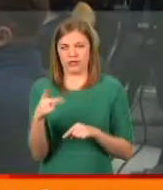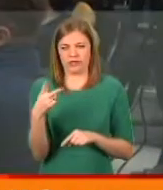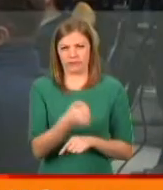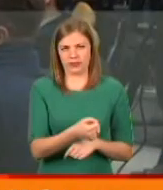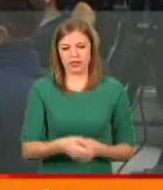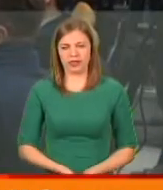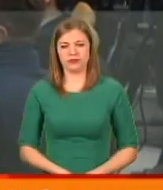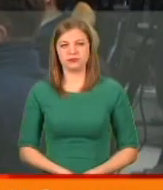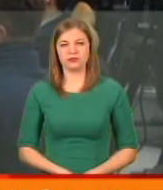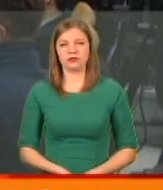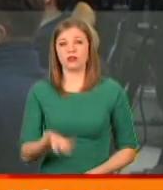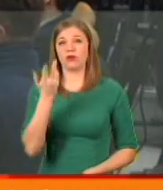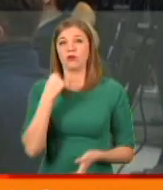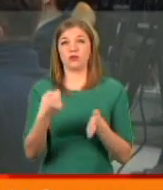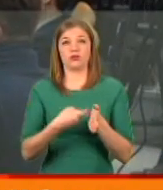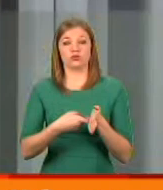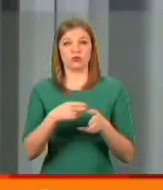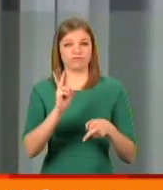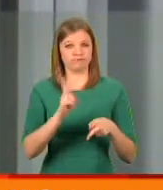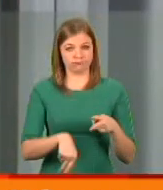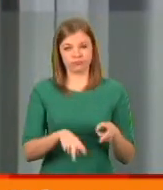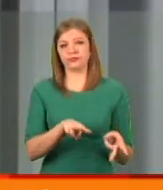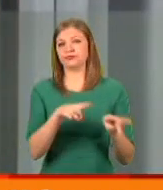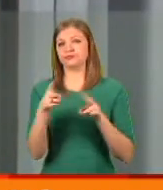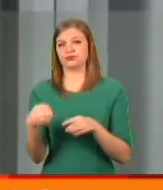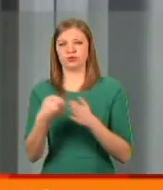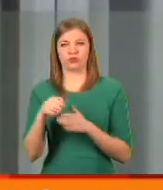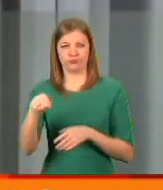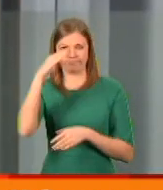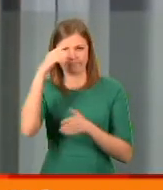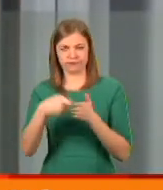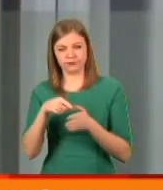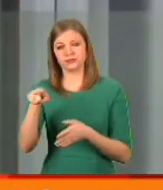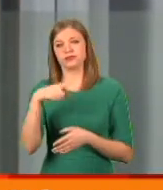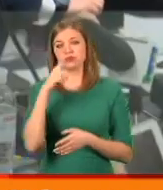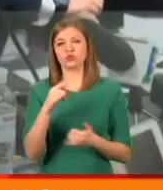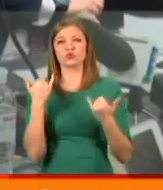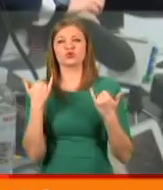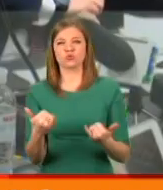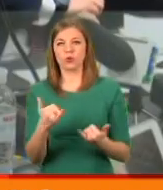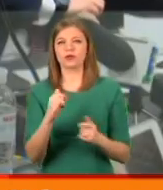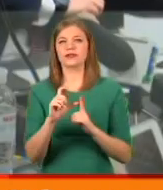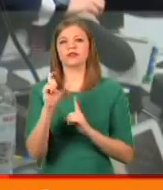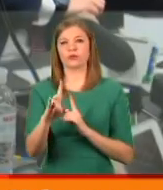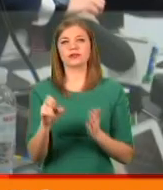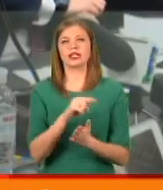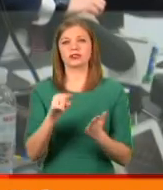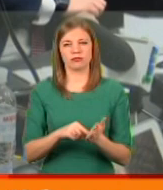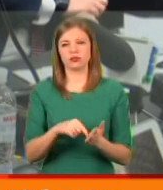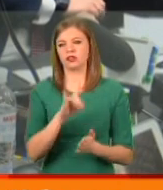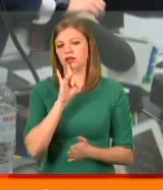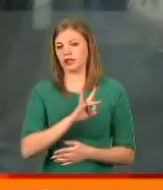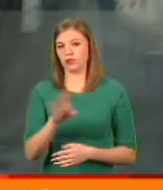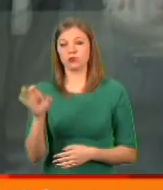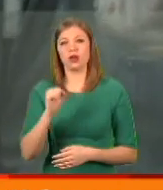тижні. Коли ж допит Зайцевої скінчився і настала черга Геннадія Дронова, той заявив, сьогодні відповідати на запитання не має